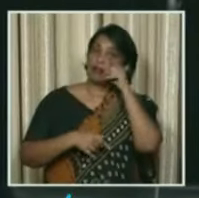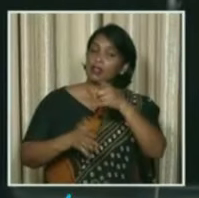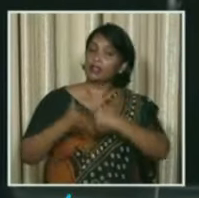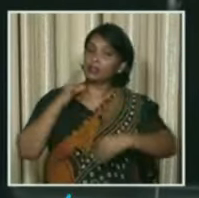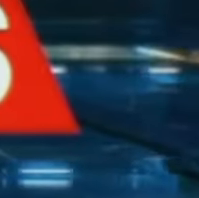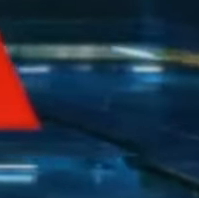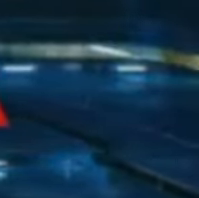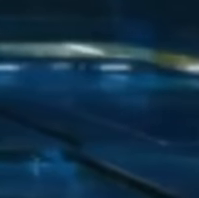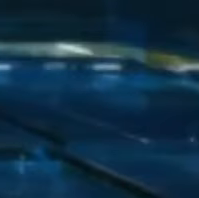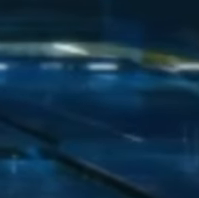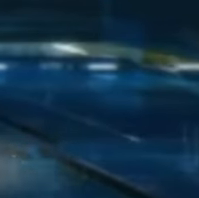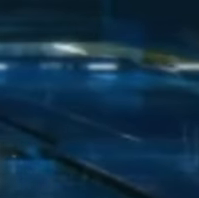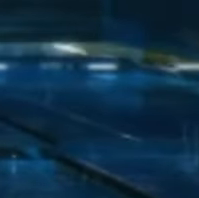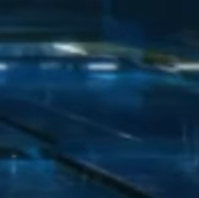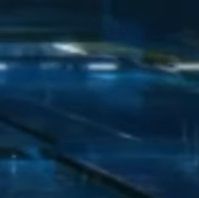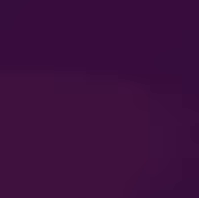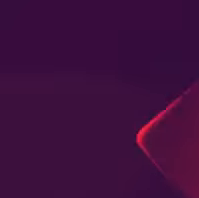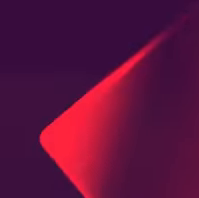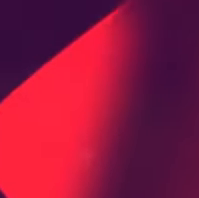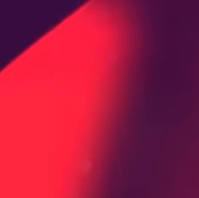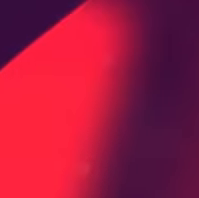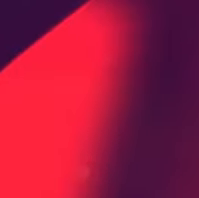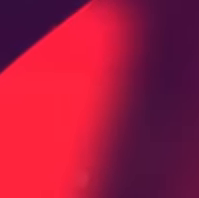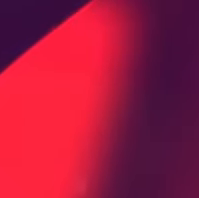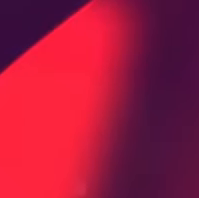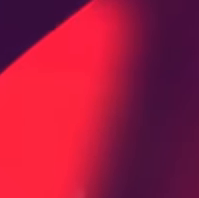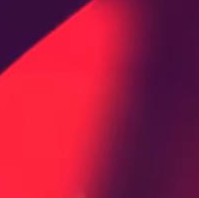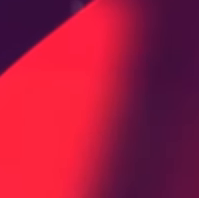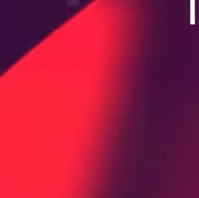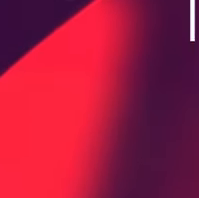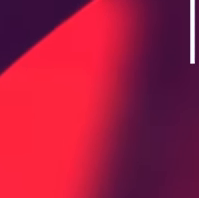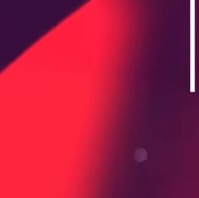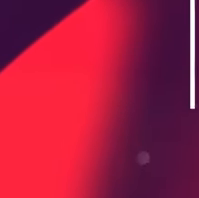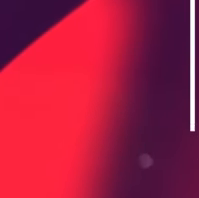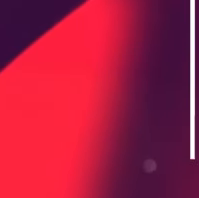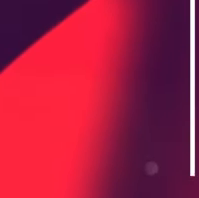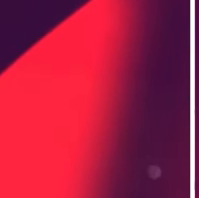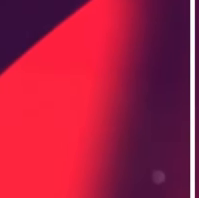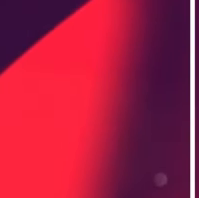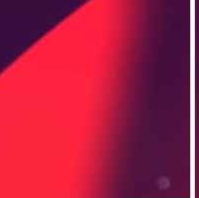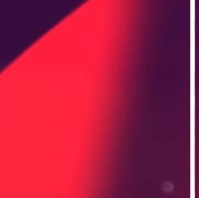දේශපාලන අවස්ථාවාදියෙක් රටේ